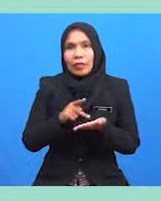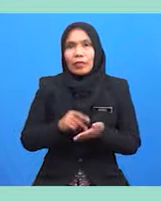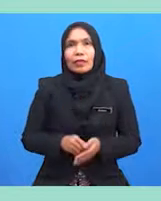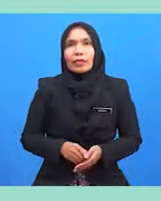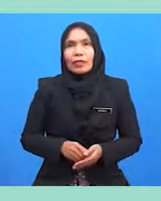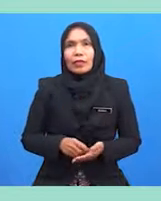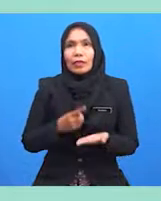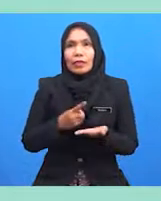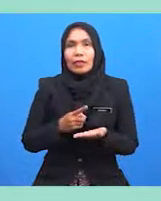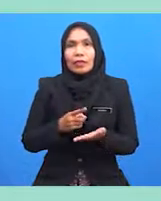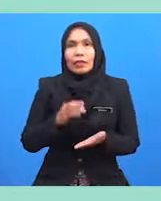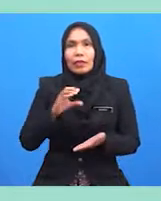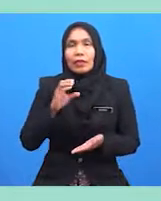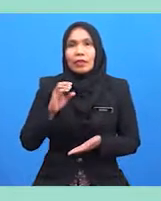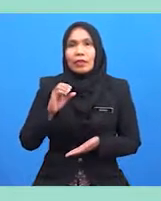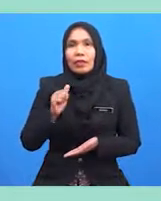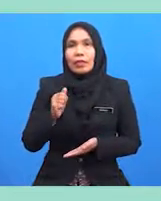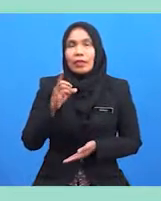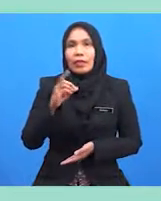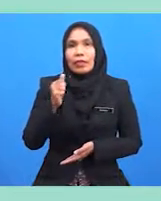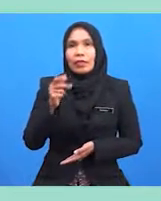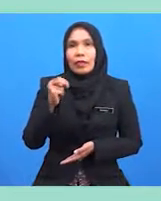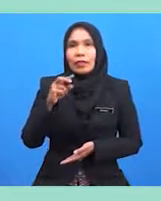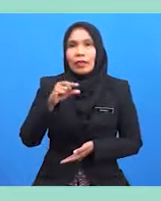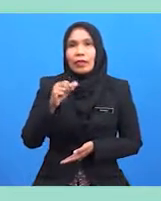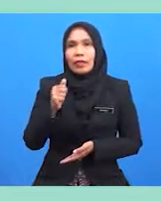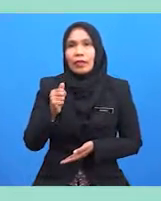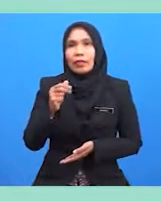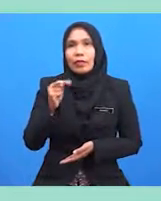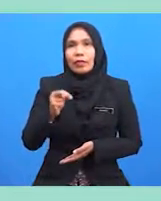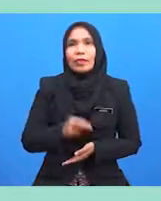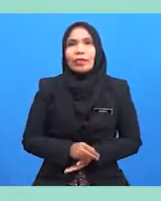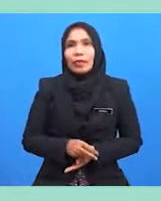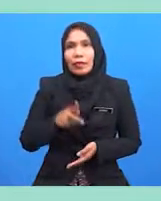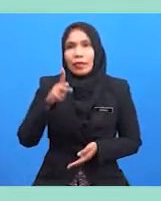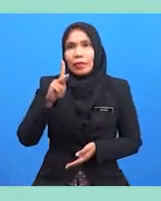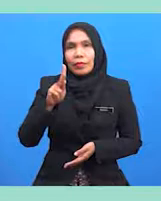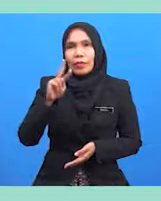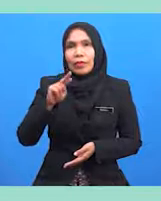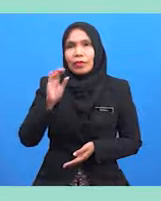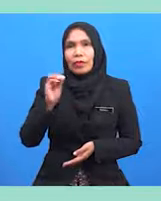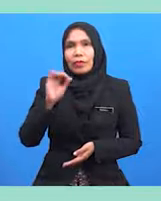perlu tentang projek tersebut kepada kerajaan.